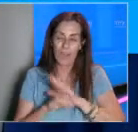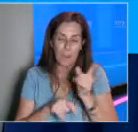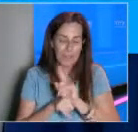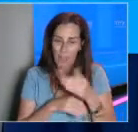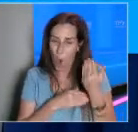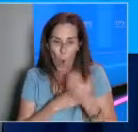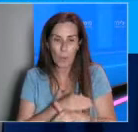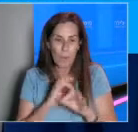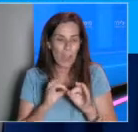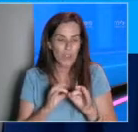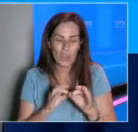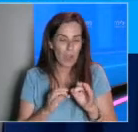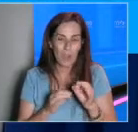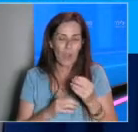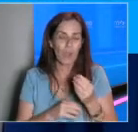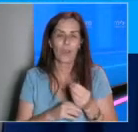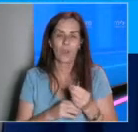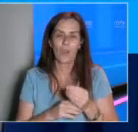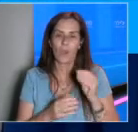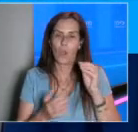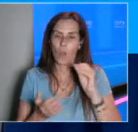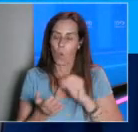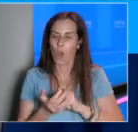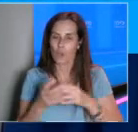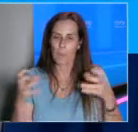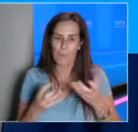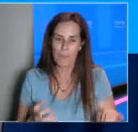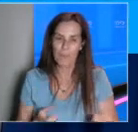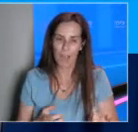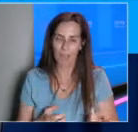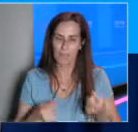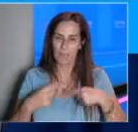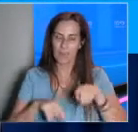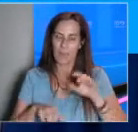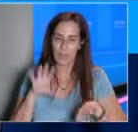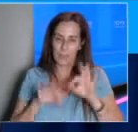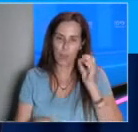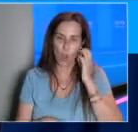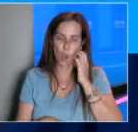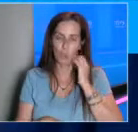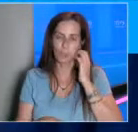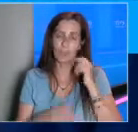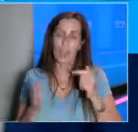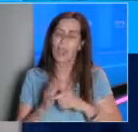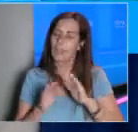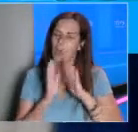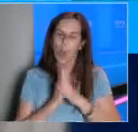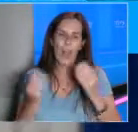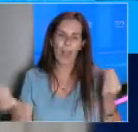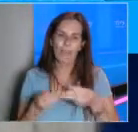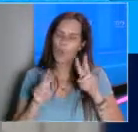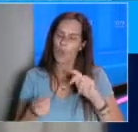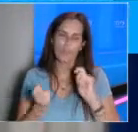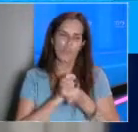בדקה האחרונה, ממש בחצות בלילה, הוא רשם את המפלגה שלו בוועדת הבחירות המרכזית. ולכן כל הדברים האלה